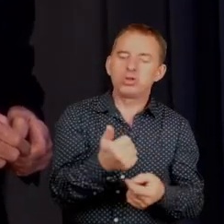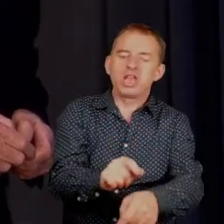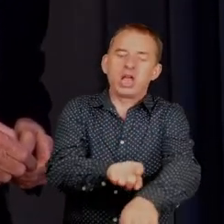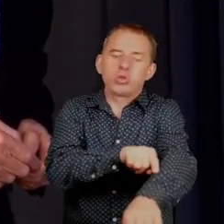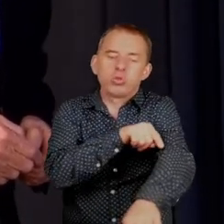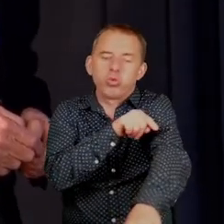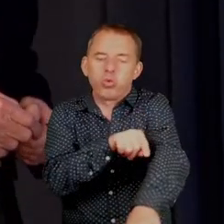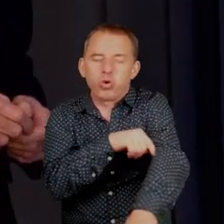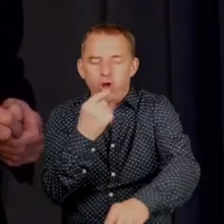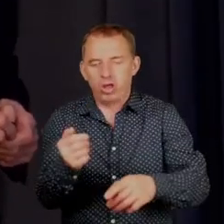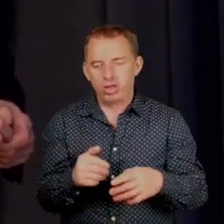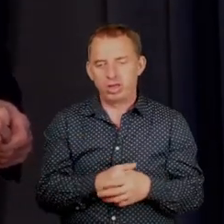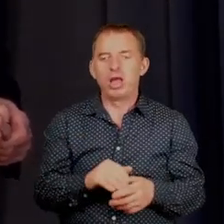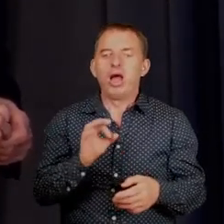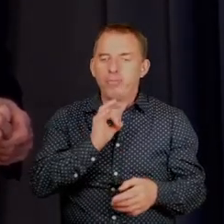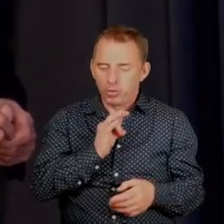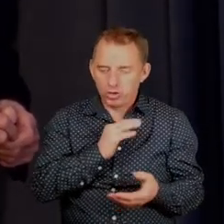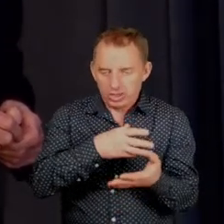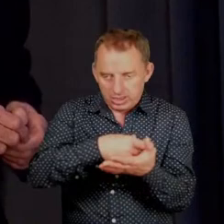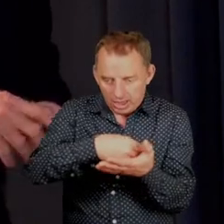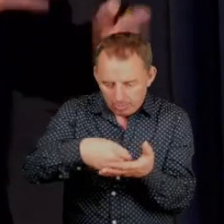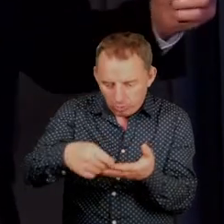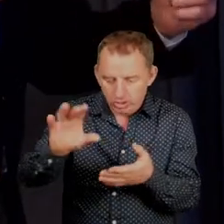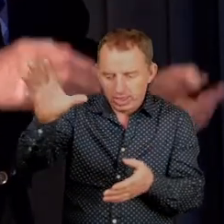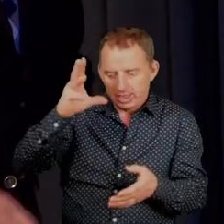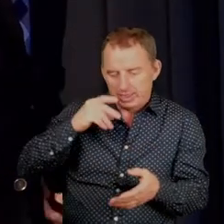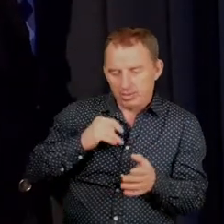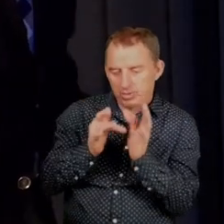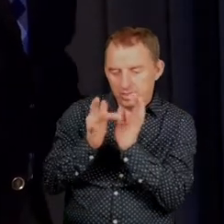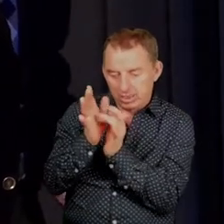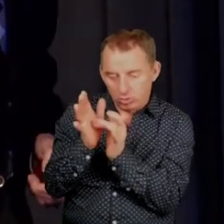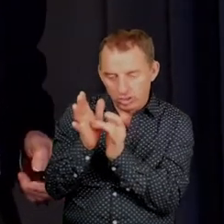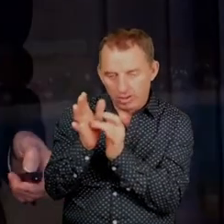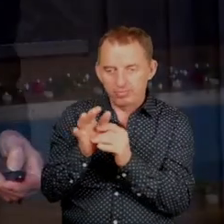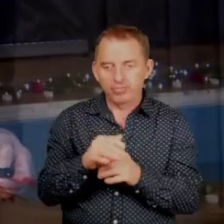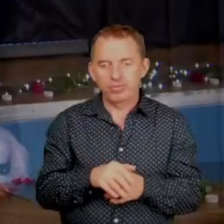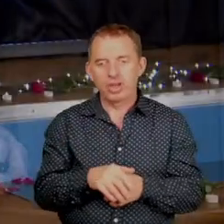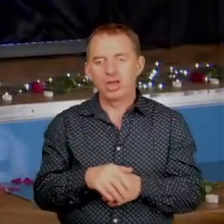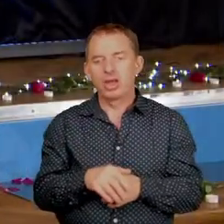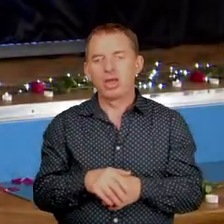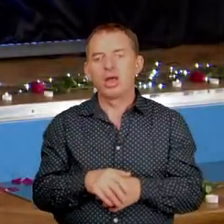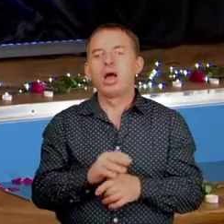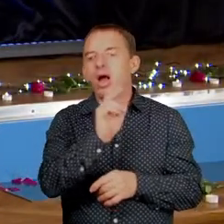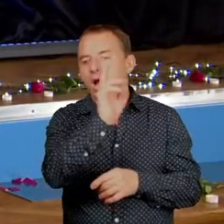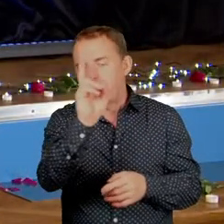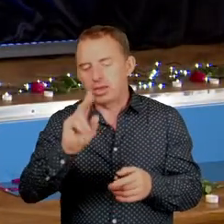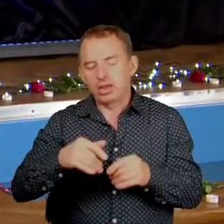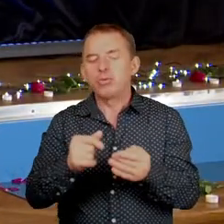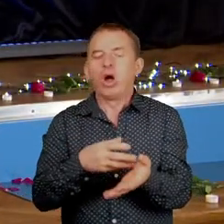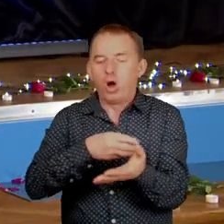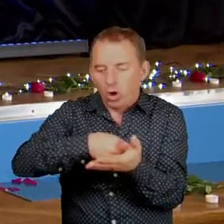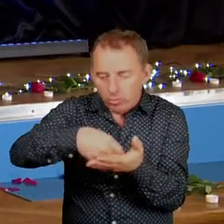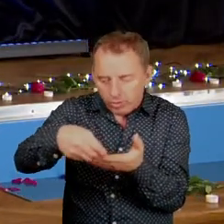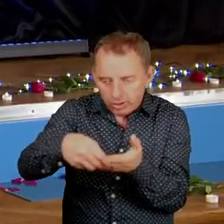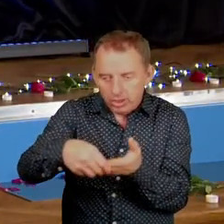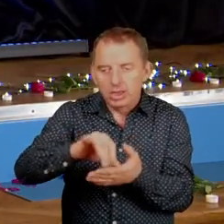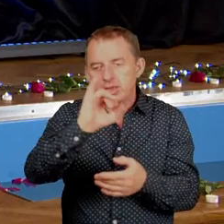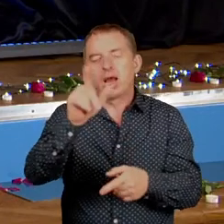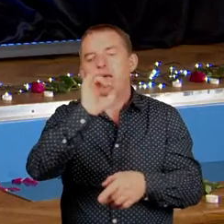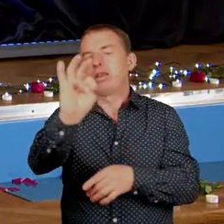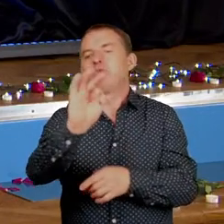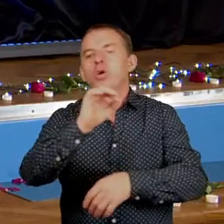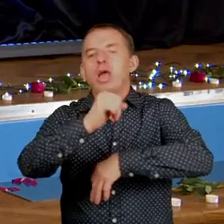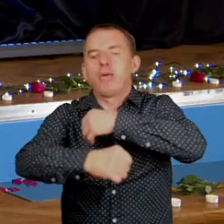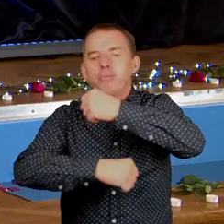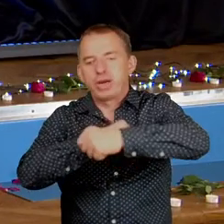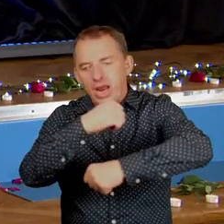My reward is with me. A moja zapłata jest ze mną. To give everyone according to his work. By tak każdemu odpłacić, jaka jest jego praca. John